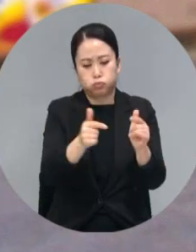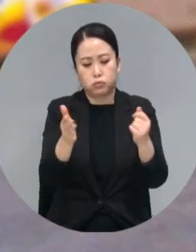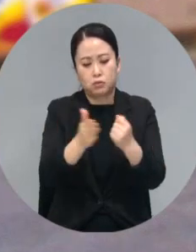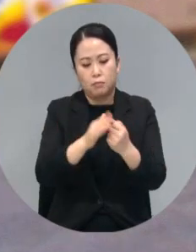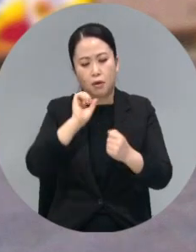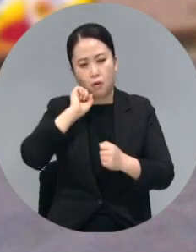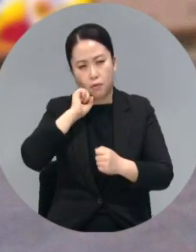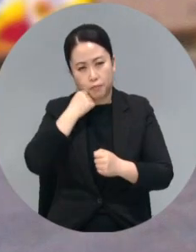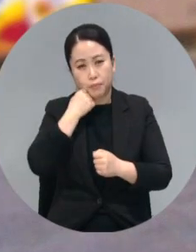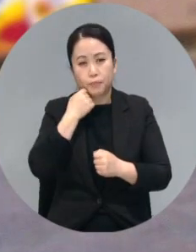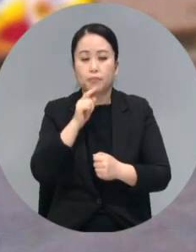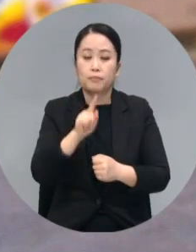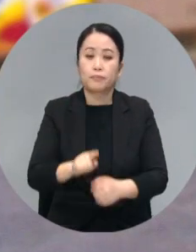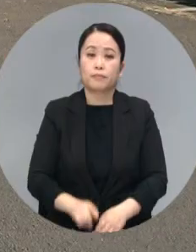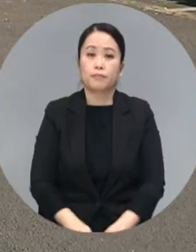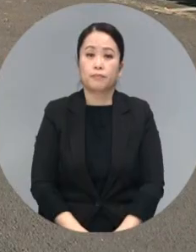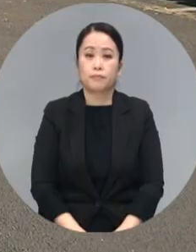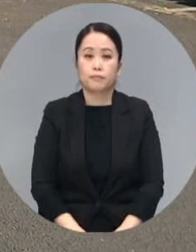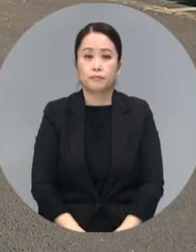기자입니다.